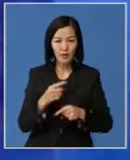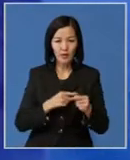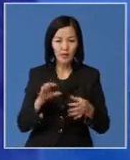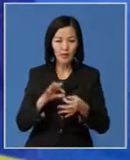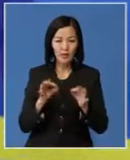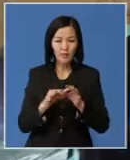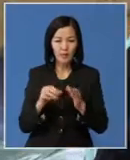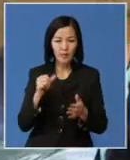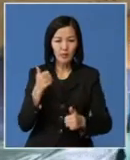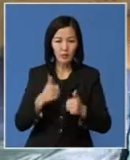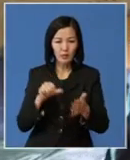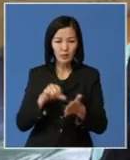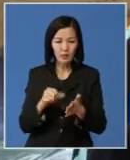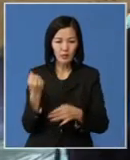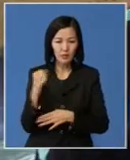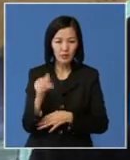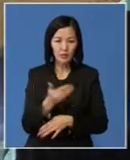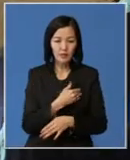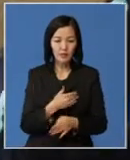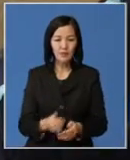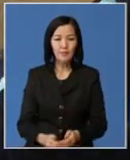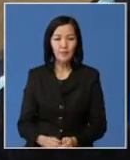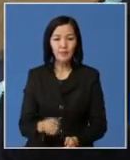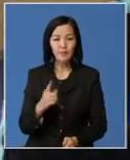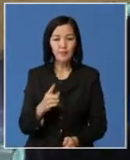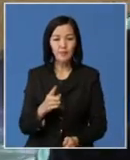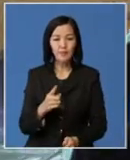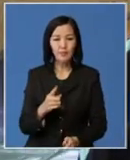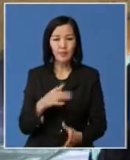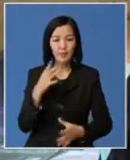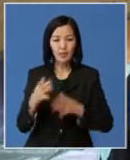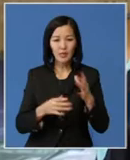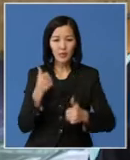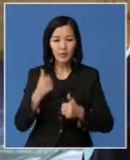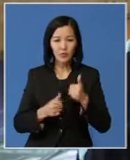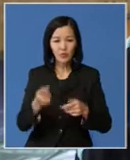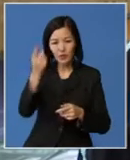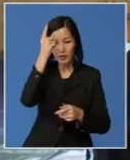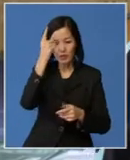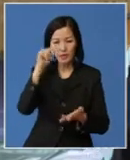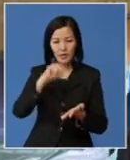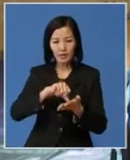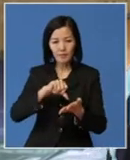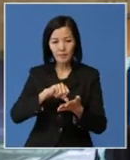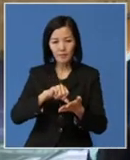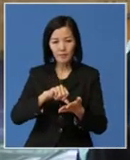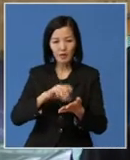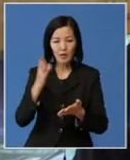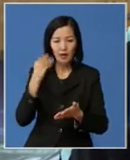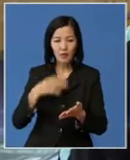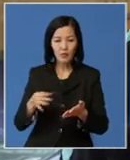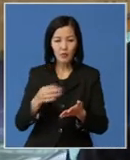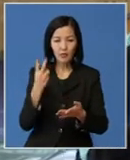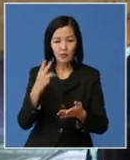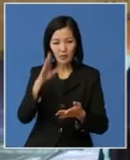шыңын бағындыру. Әлем чемпионатынан кейін бір айдан кейін халықаралық турнир Германияға барып келдік. Онда Алматы облысынан екі